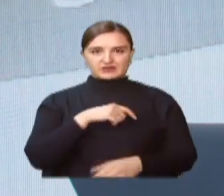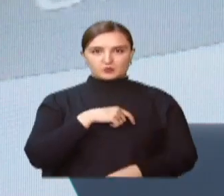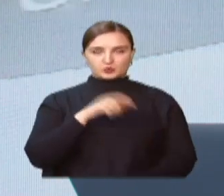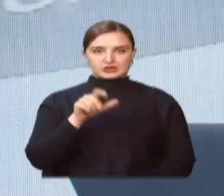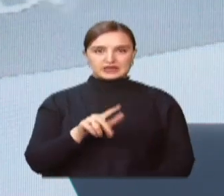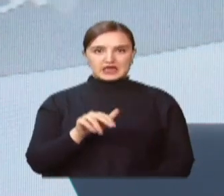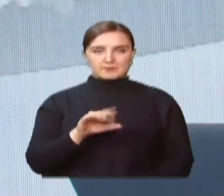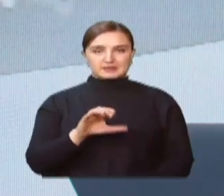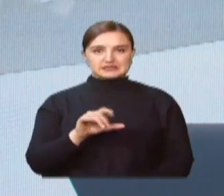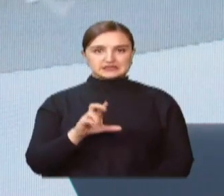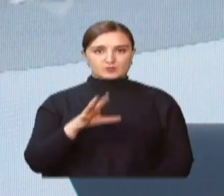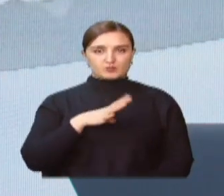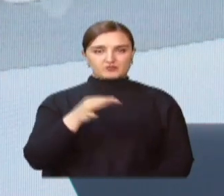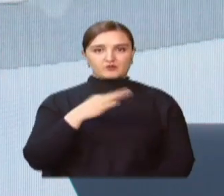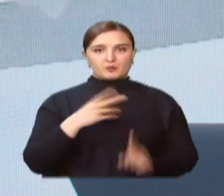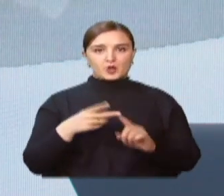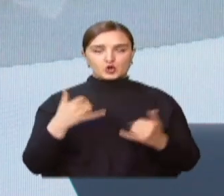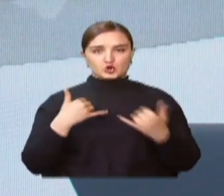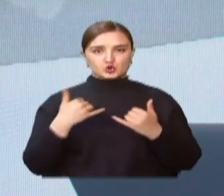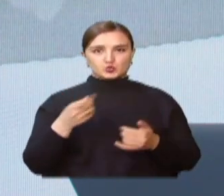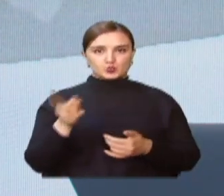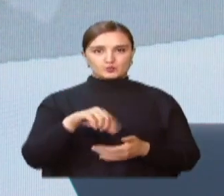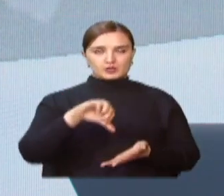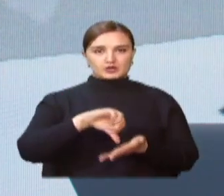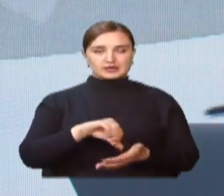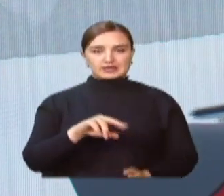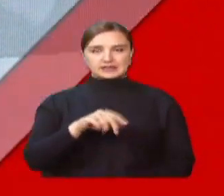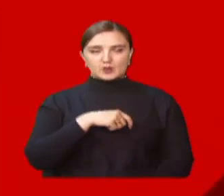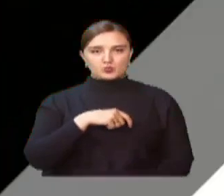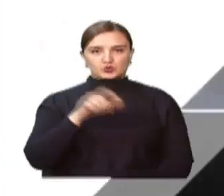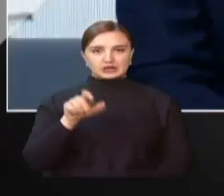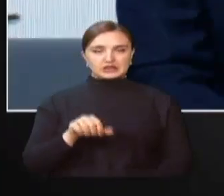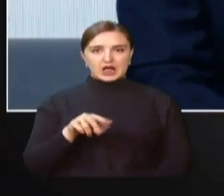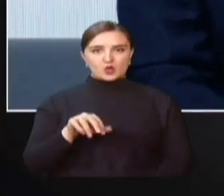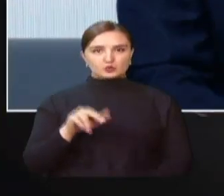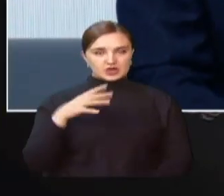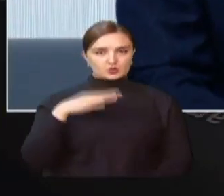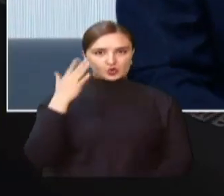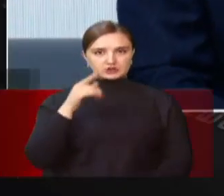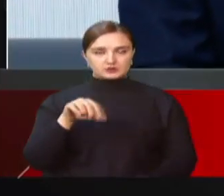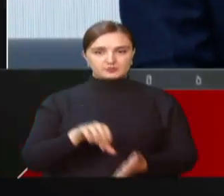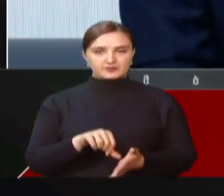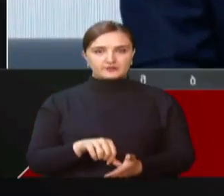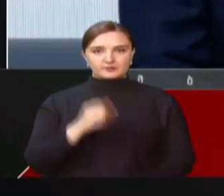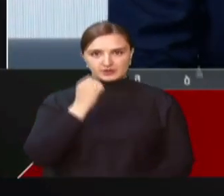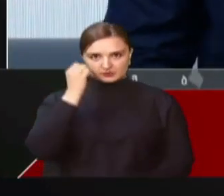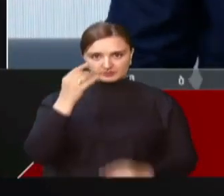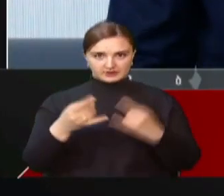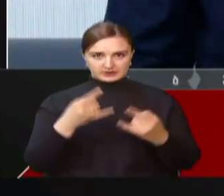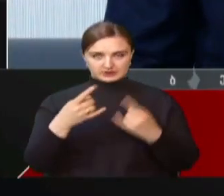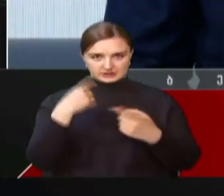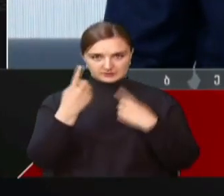Ჩვენ გვიერთდება ჩვენი მეორე სტუმარი ქართული ოცნების წევრი დეპუტატი ალუდა გუდუშაური. გამარჯობა ბატონო ალუდა, მადლობა